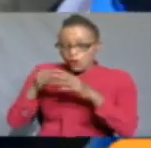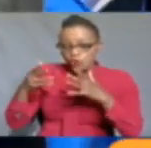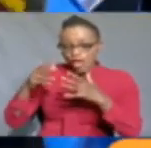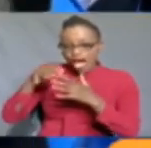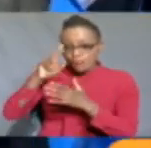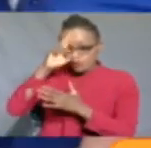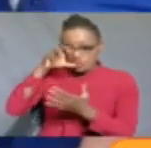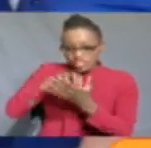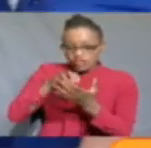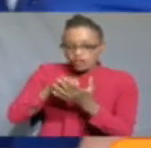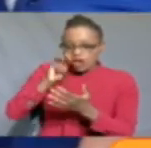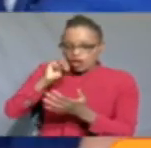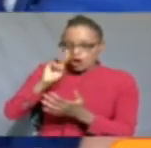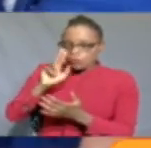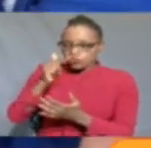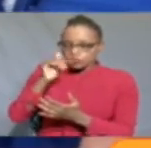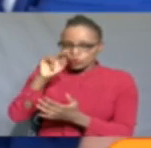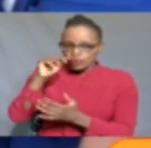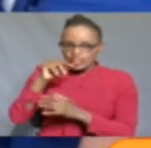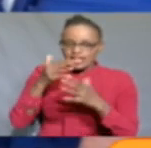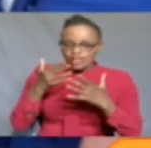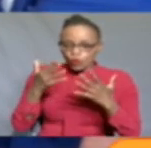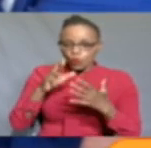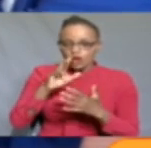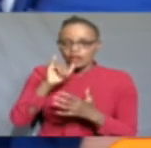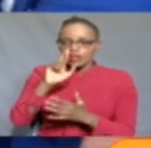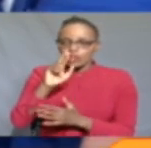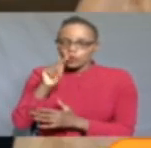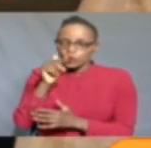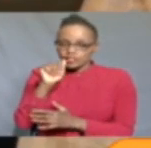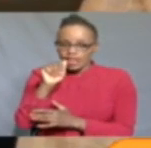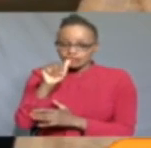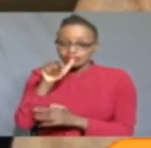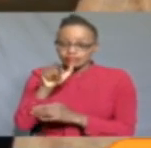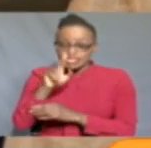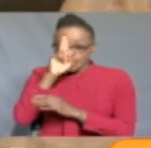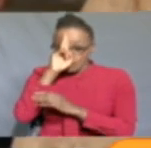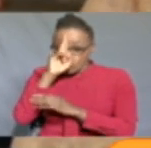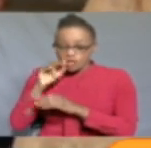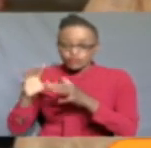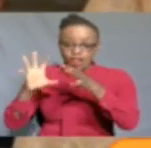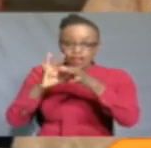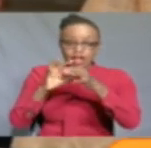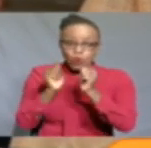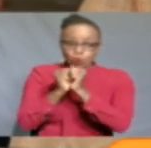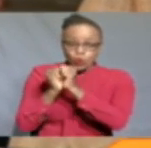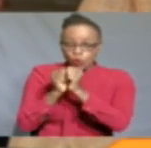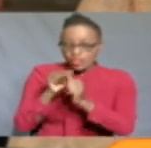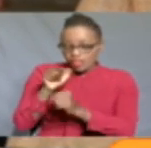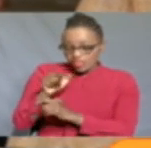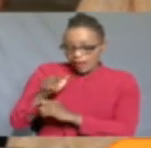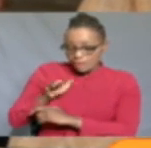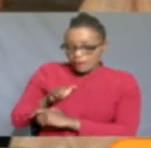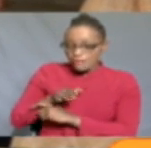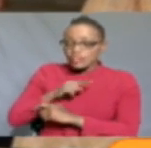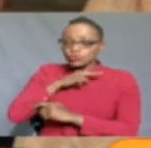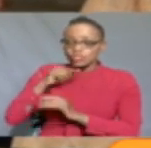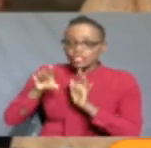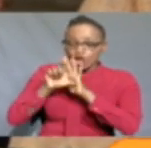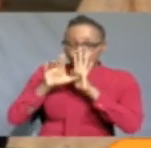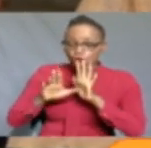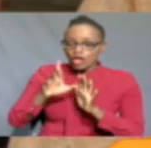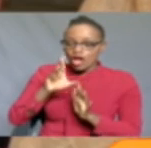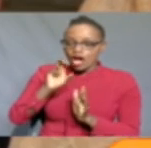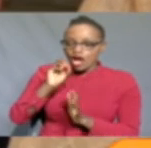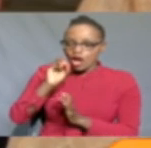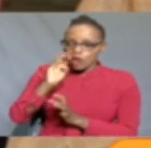kituo cha Mutwini katika eneo la Riruta. Maafisa hao wakidaiwa kushirikiana na Omung’ala kumuua Chesang.